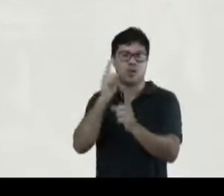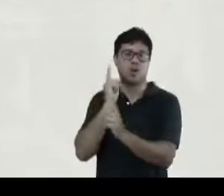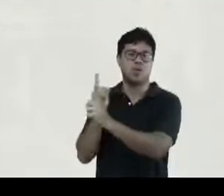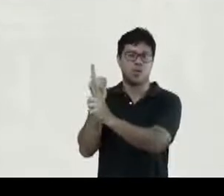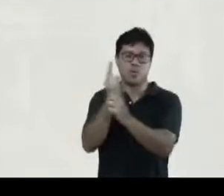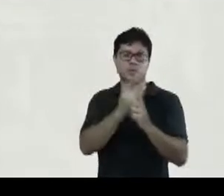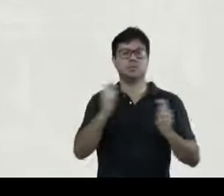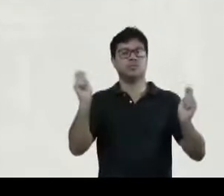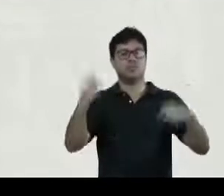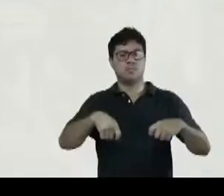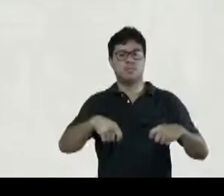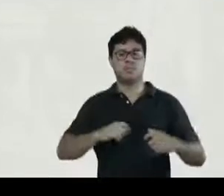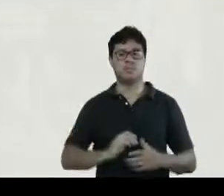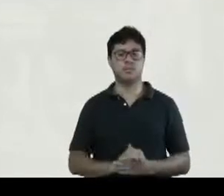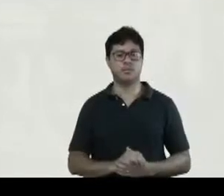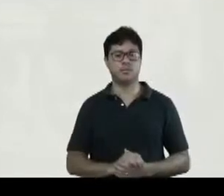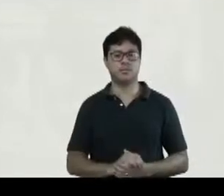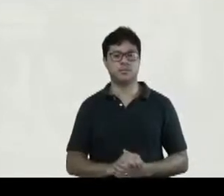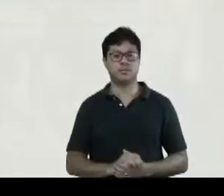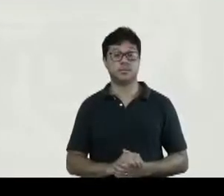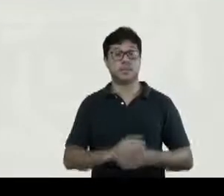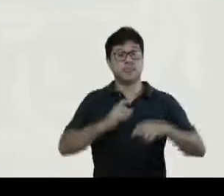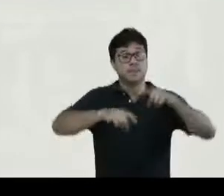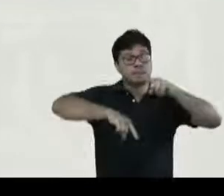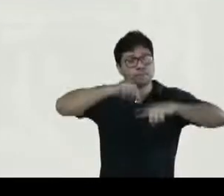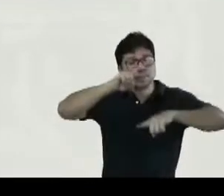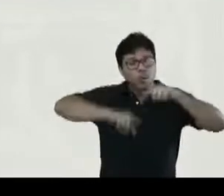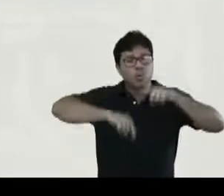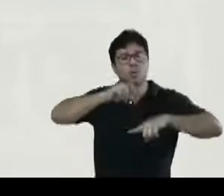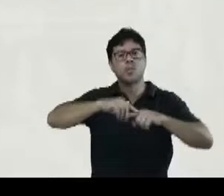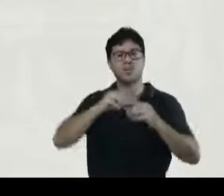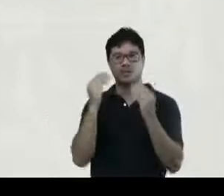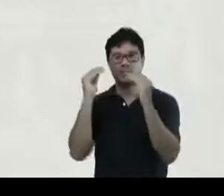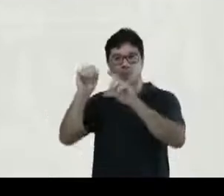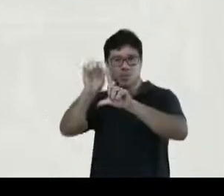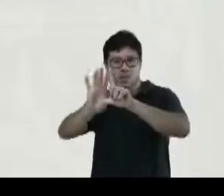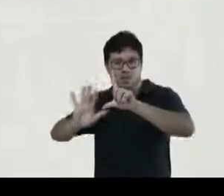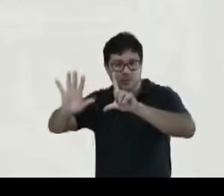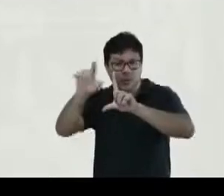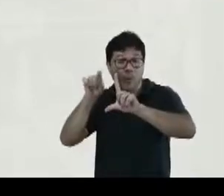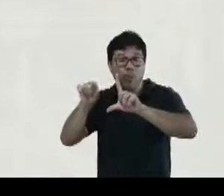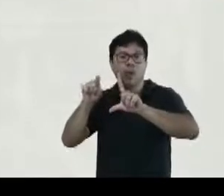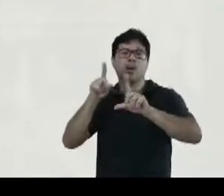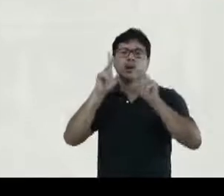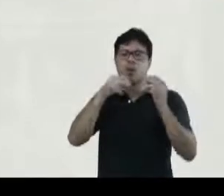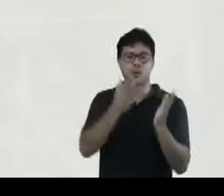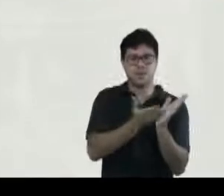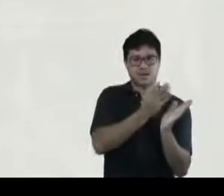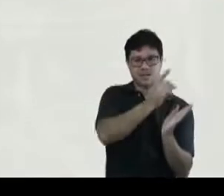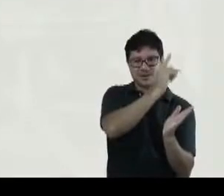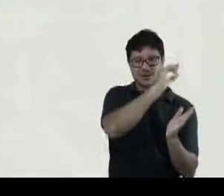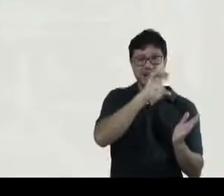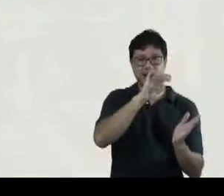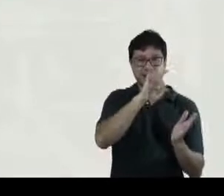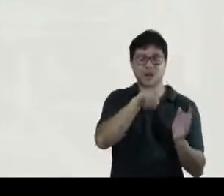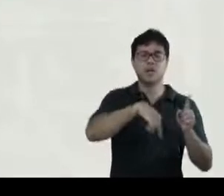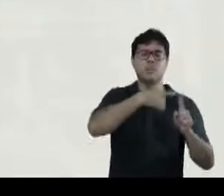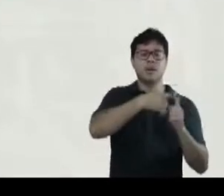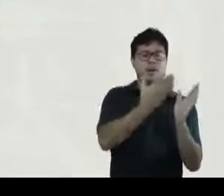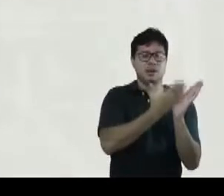Diese Digitalisate werden, genauso wie die Kataloge und Bibliografien, zu